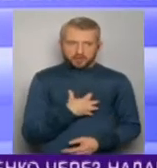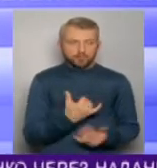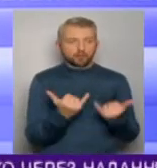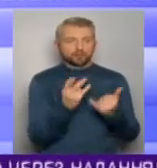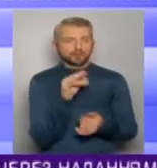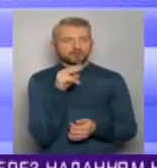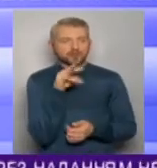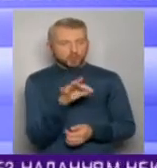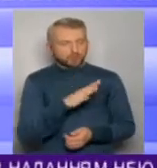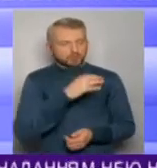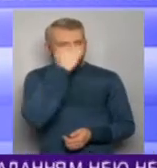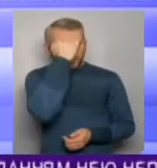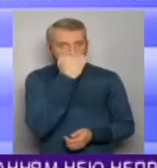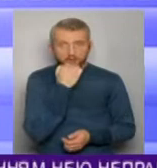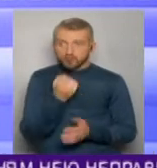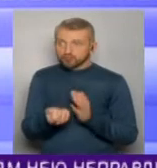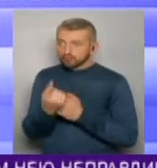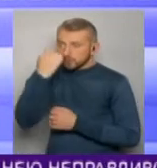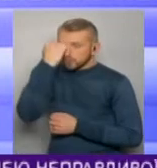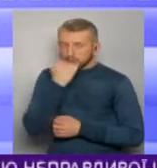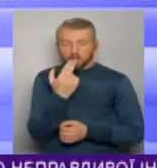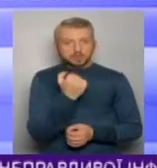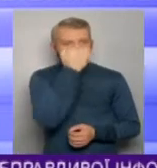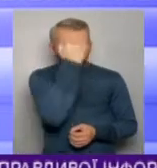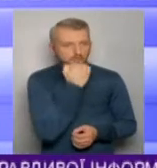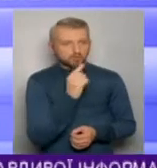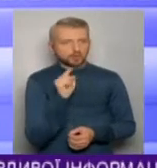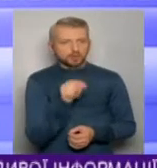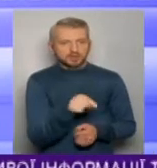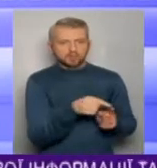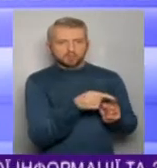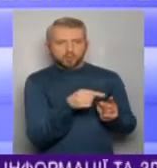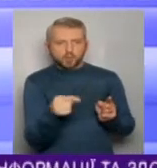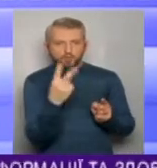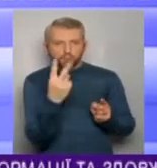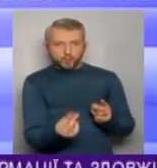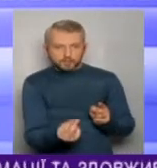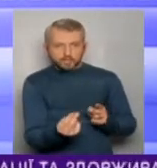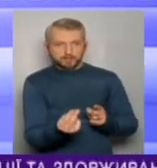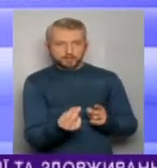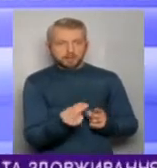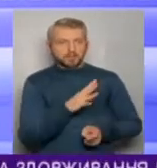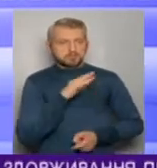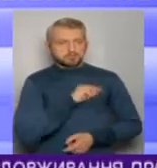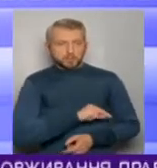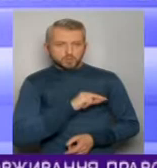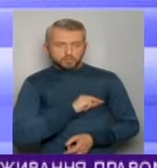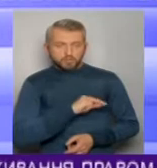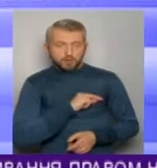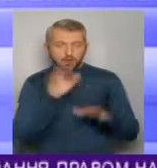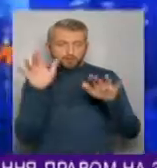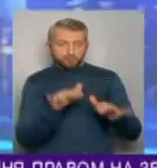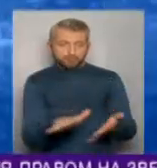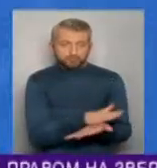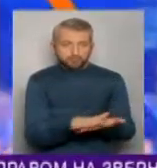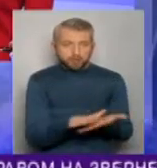Володимирович подякував, так і подякував за комунальникам за те, що вони протягом двох днів працювали, боролися з стихією, а це,